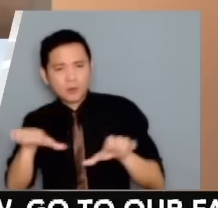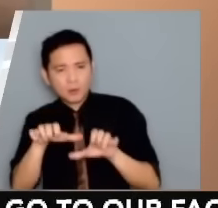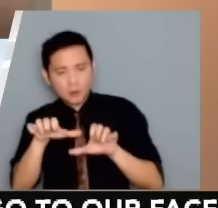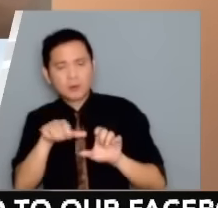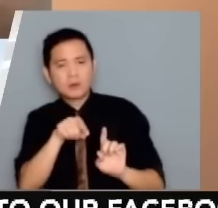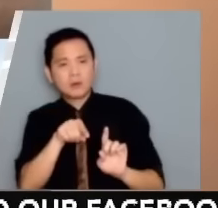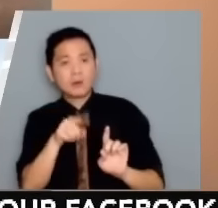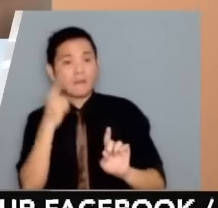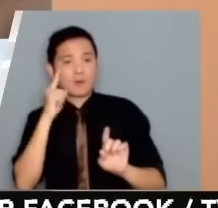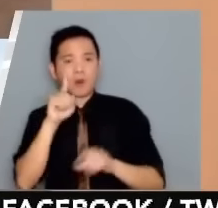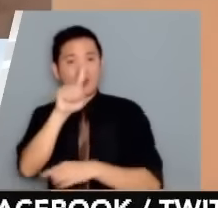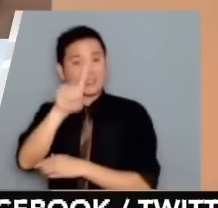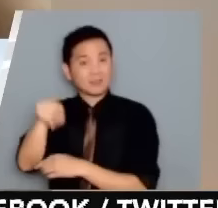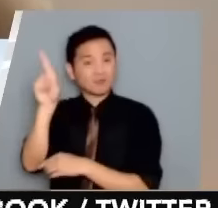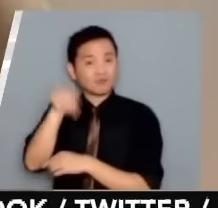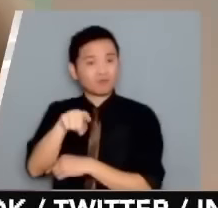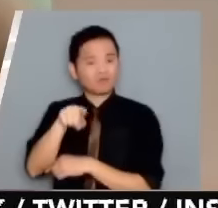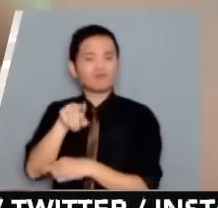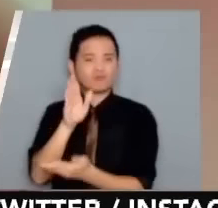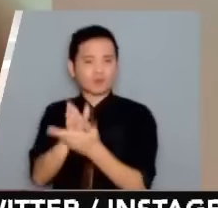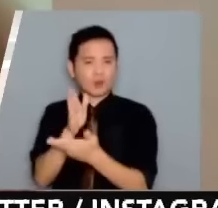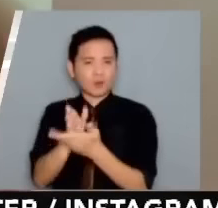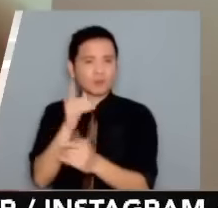stigma sa teenage